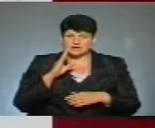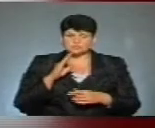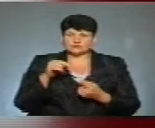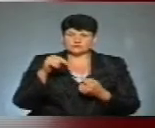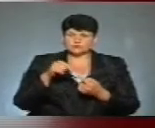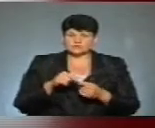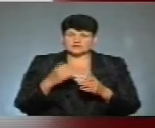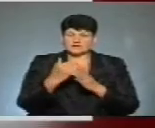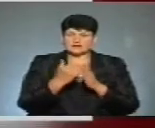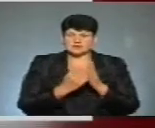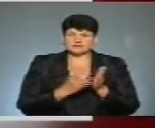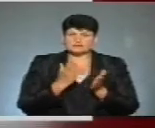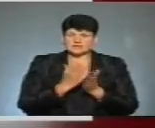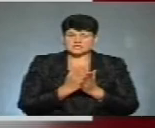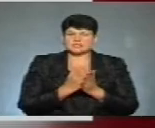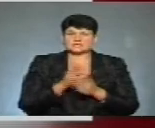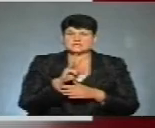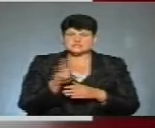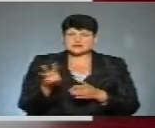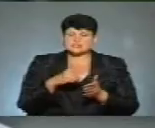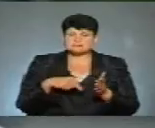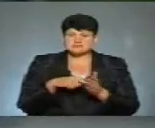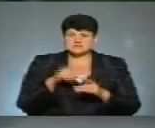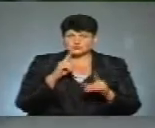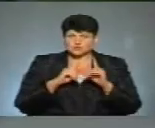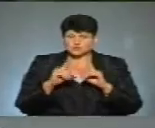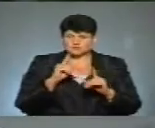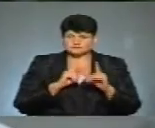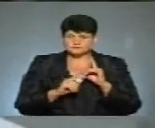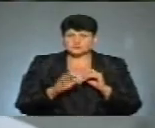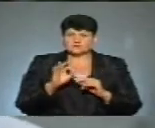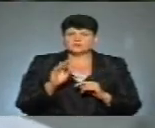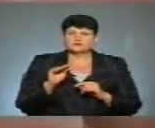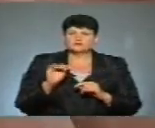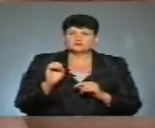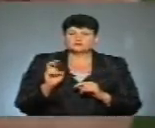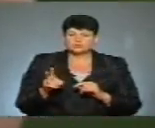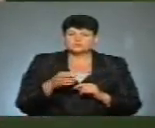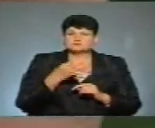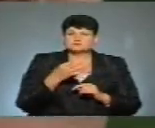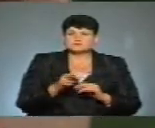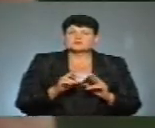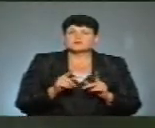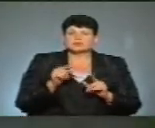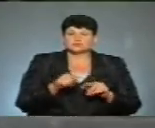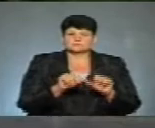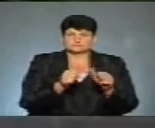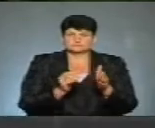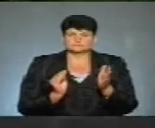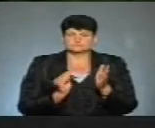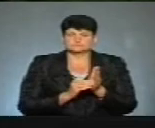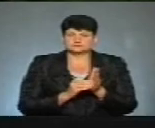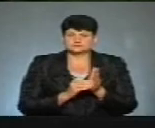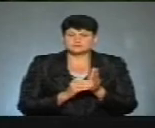руху опублікували на сайті міської ради, каже начальник міського управління транспортних мереж Олег Вітрук. Він розповів, як його формували.